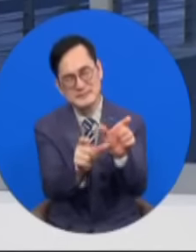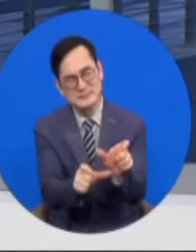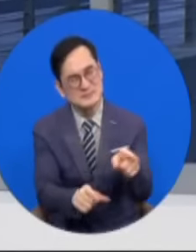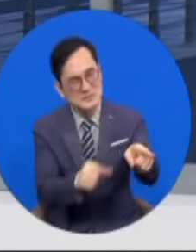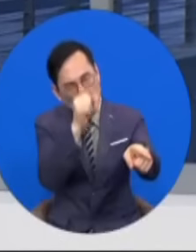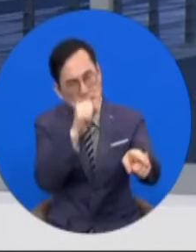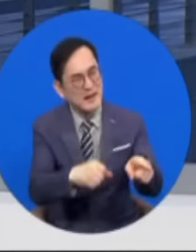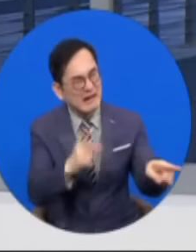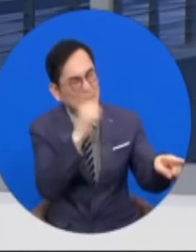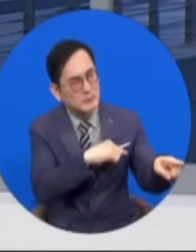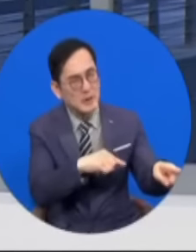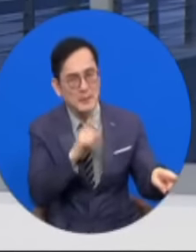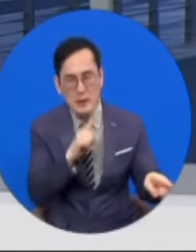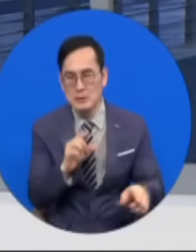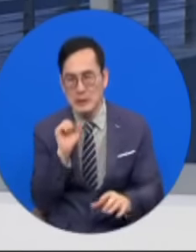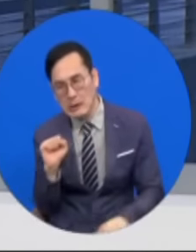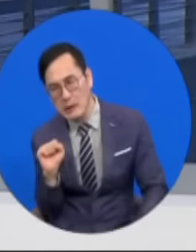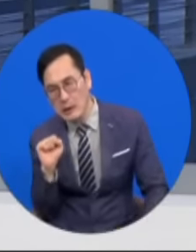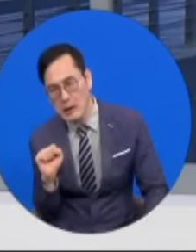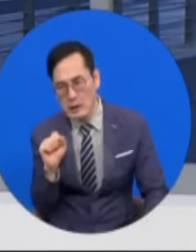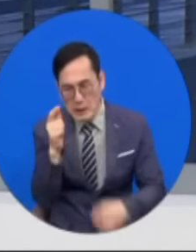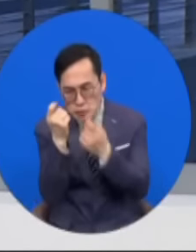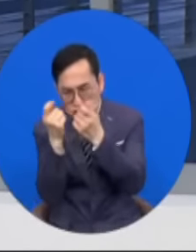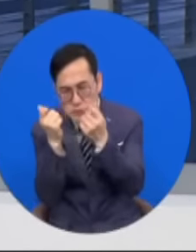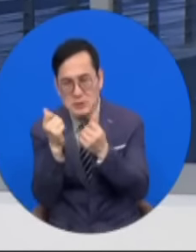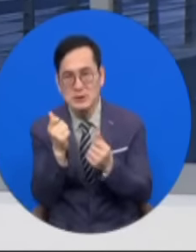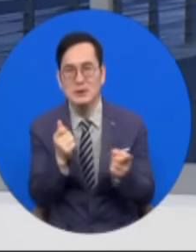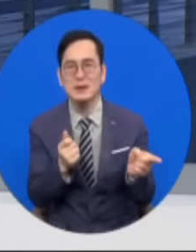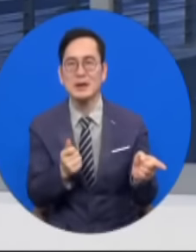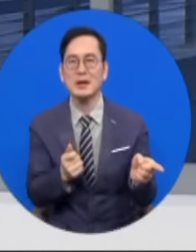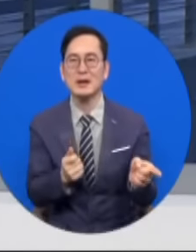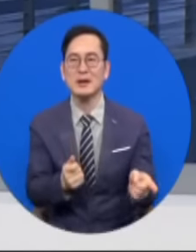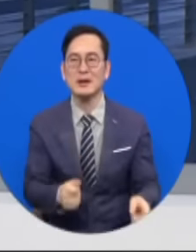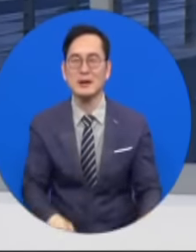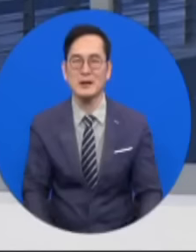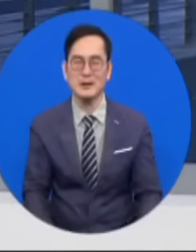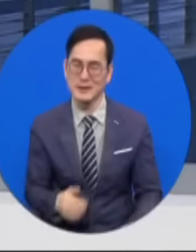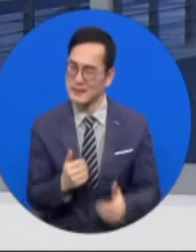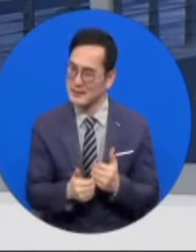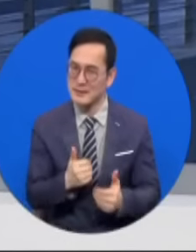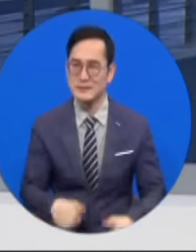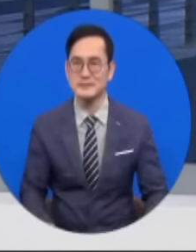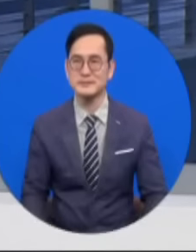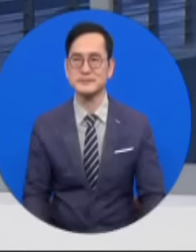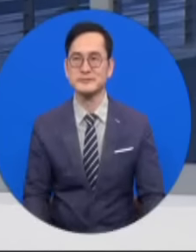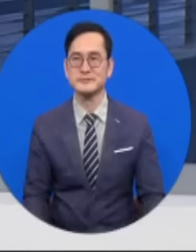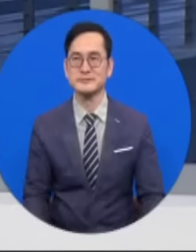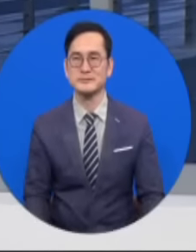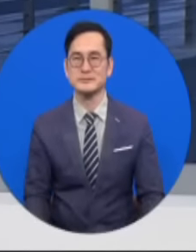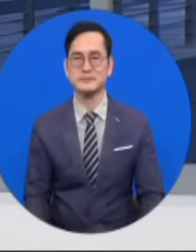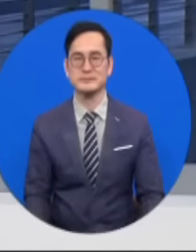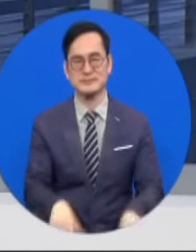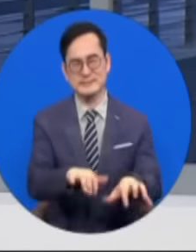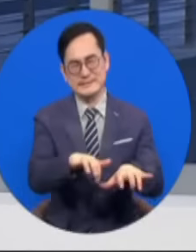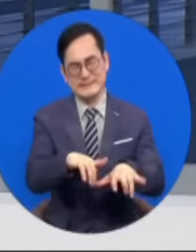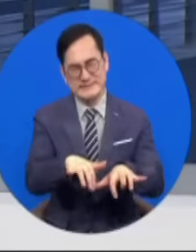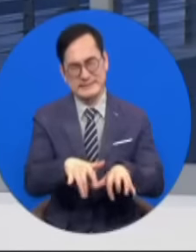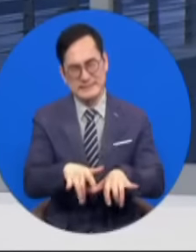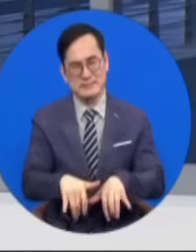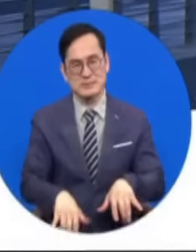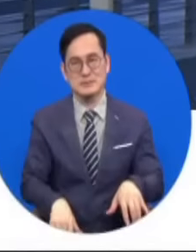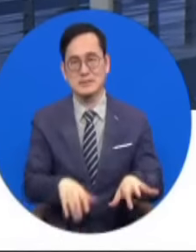많은 댓글이 들어옵니다 그런데 그 댓글이란 걸 하는 사람 굉장히 적극적인 사람들이에요 적극적인 사람들 중에서도 강성 지지자들이 입맛에 맞는 댓글을 쓸